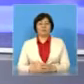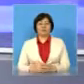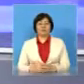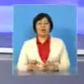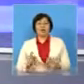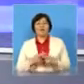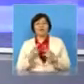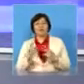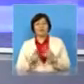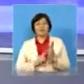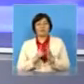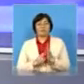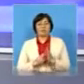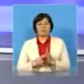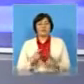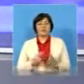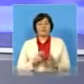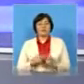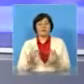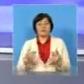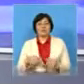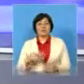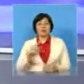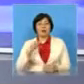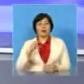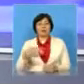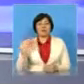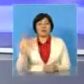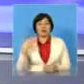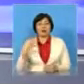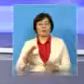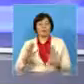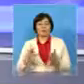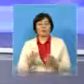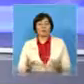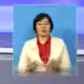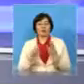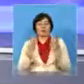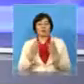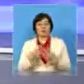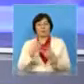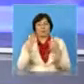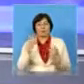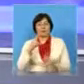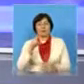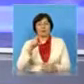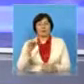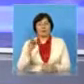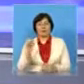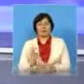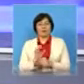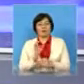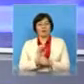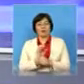В железнодорожном багажном вагоне поезда следующего сообщения Мангышлак-Актубе произошел пожар. Об этом сообщает Казинформ со ссылкой на